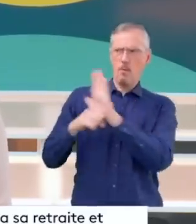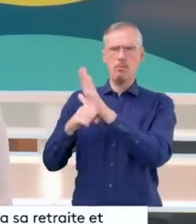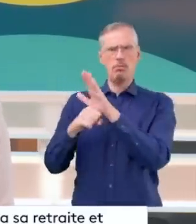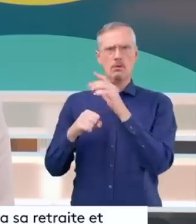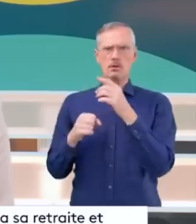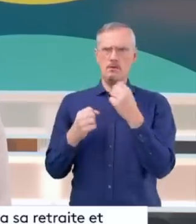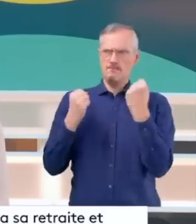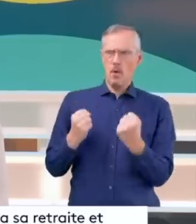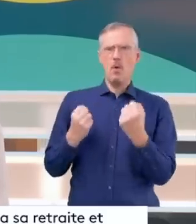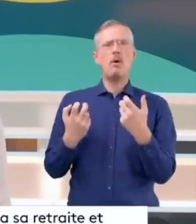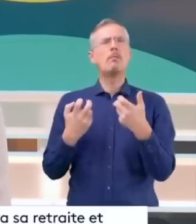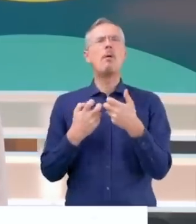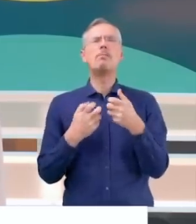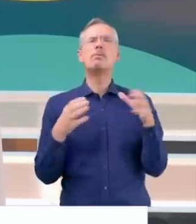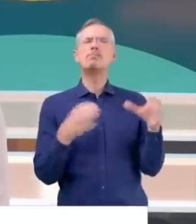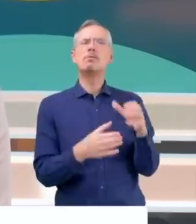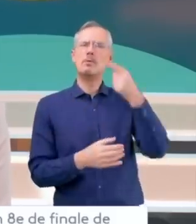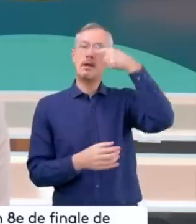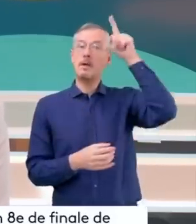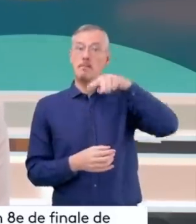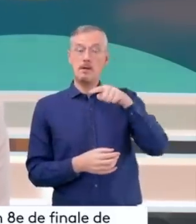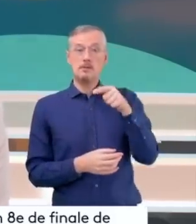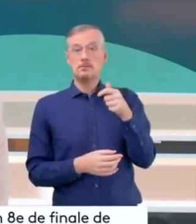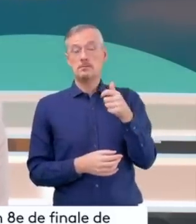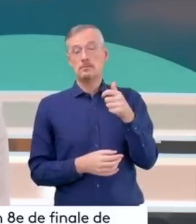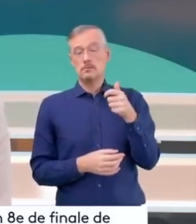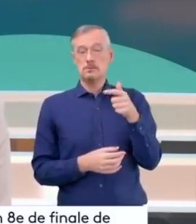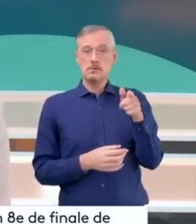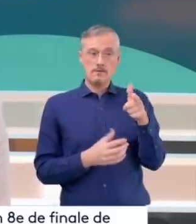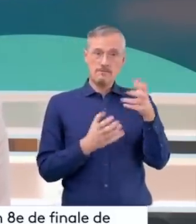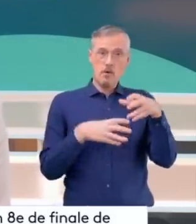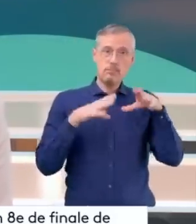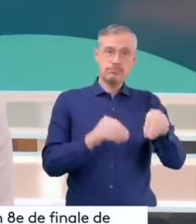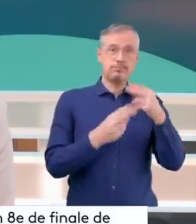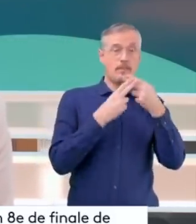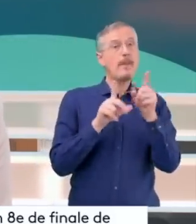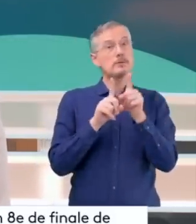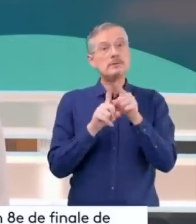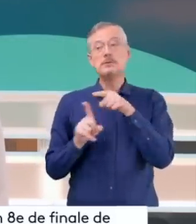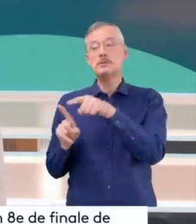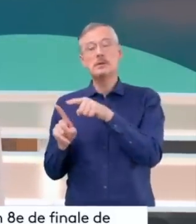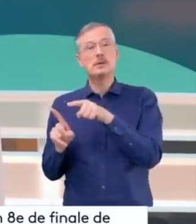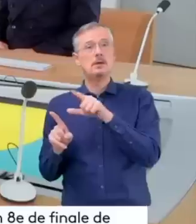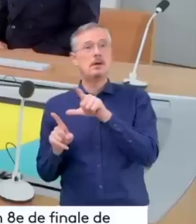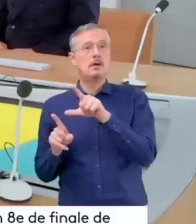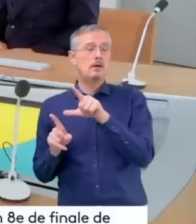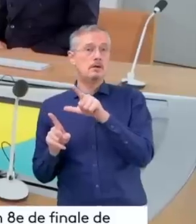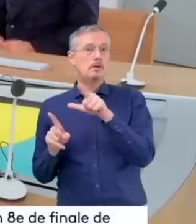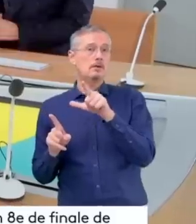La République En Marche, cette majorité, a décidé une fois de plus d'utiliser le 49-3 qui est particulièrement brutal.